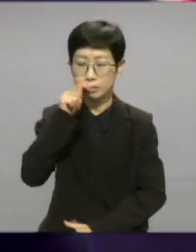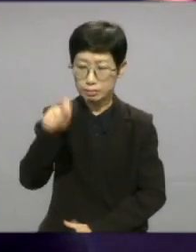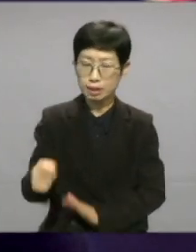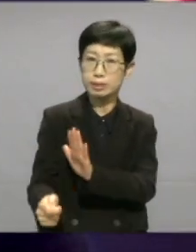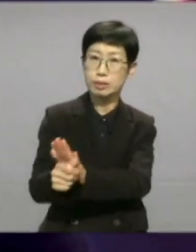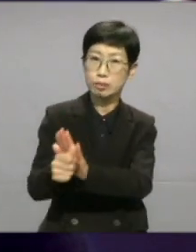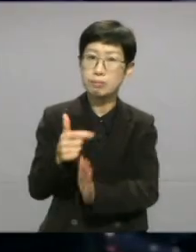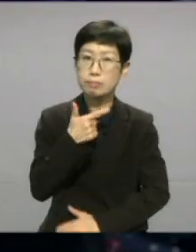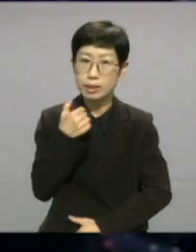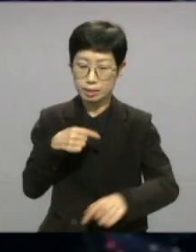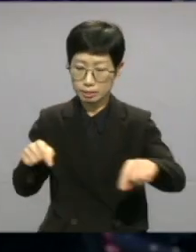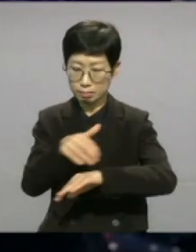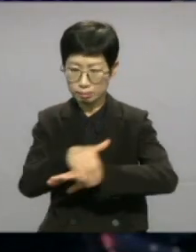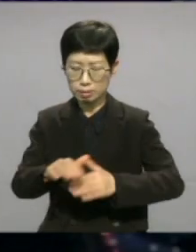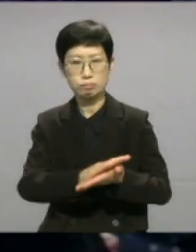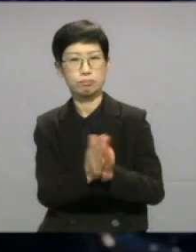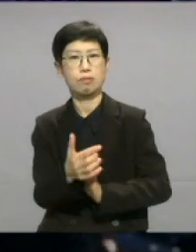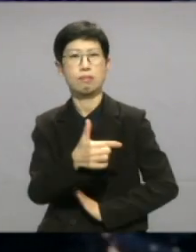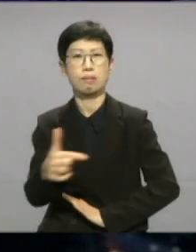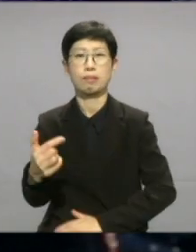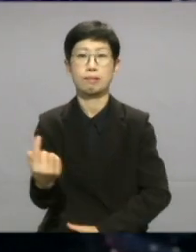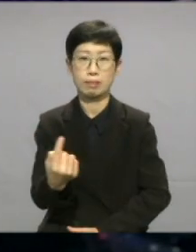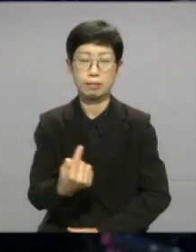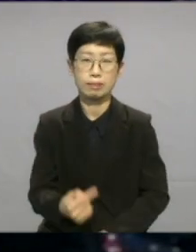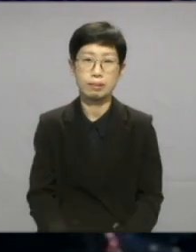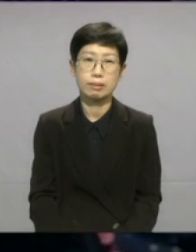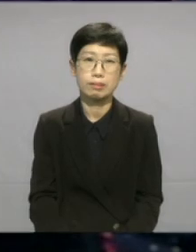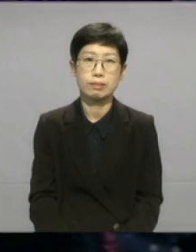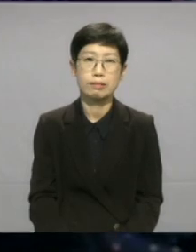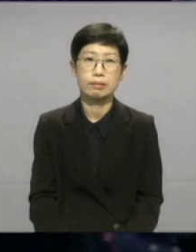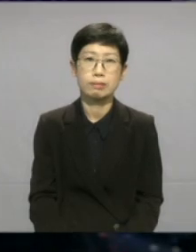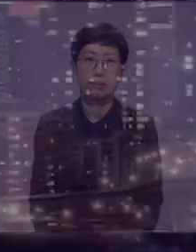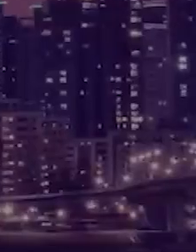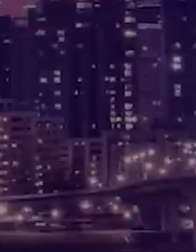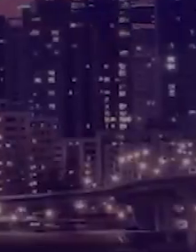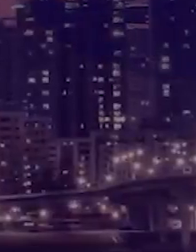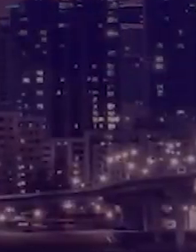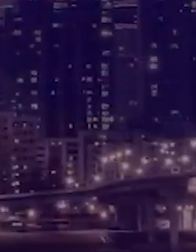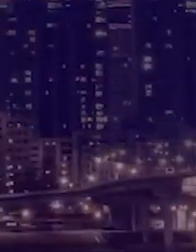루마니아의 외교 정책이 크게 바뀔 것으로 보입니다. 월드뉴스 김준우입니다.